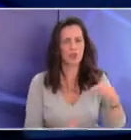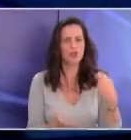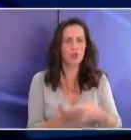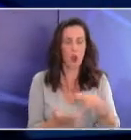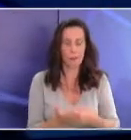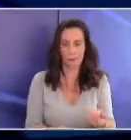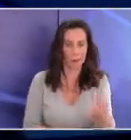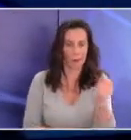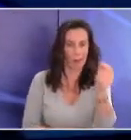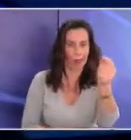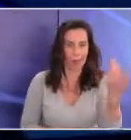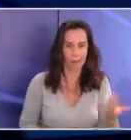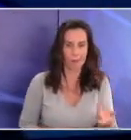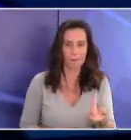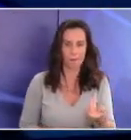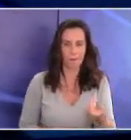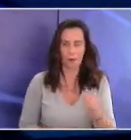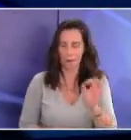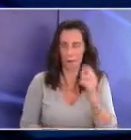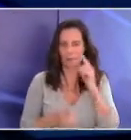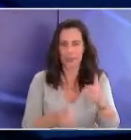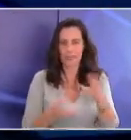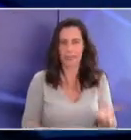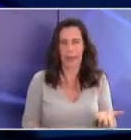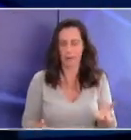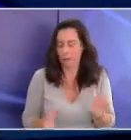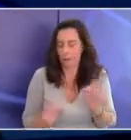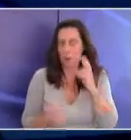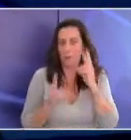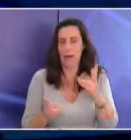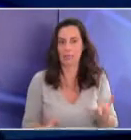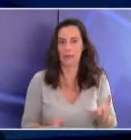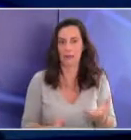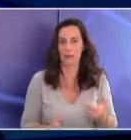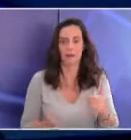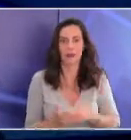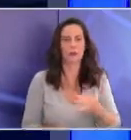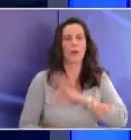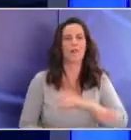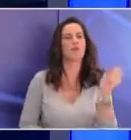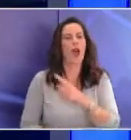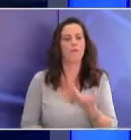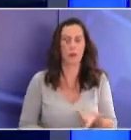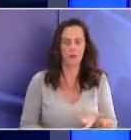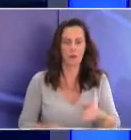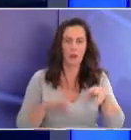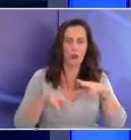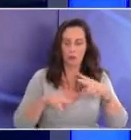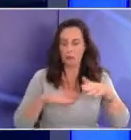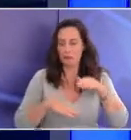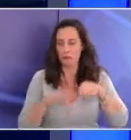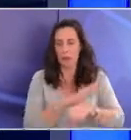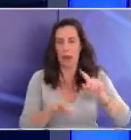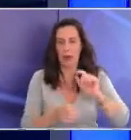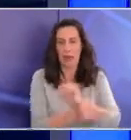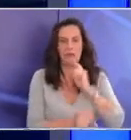איזה סוג של כופר קטן, של כמה מיליונים, שזה באמת... זה, בוא נאמר, פדיון של שבוע. יושבים תקופה של שנה, לא